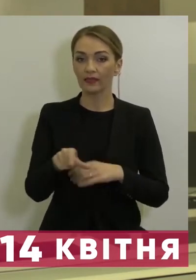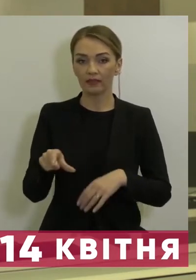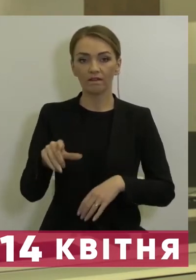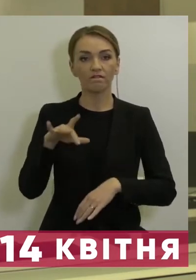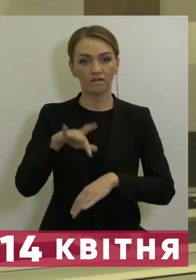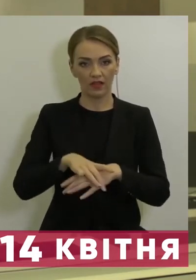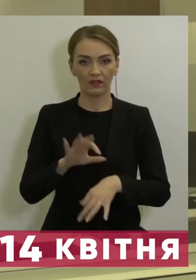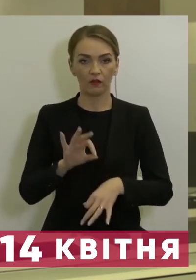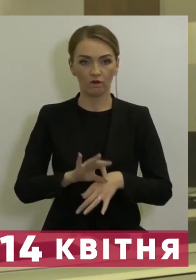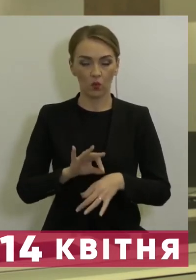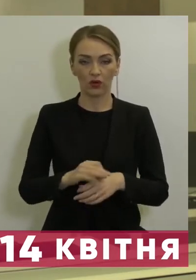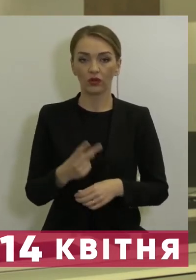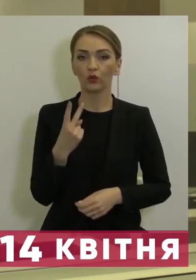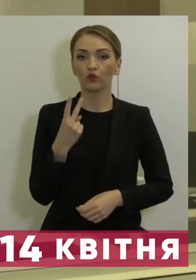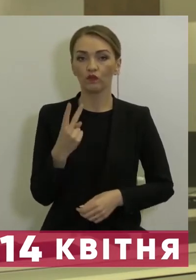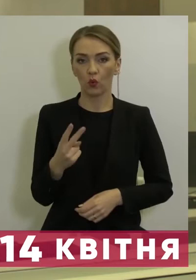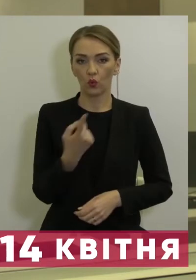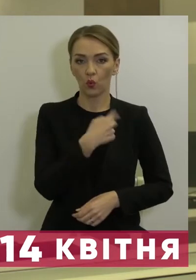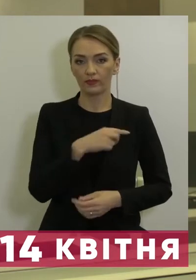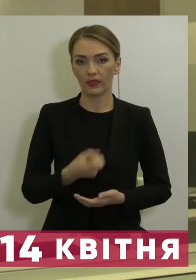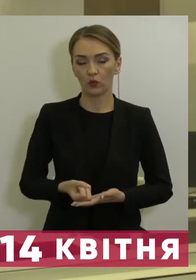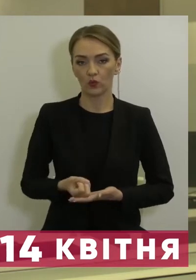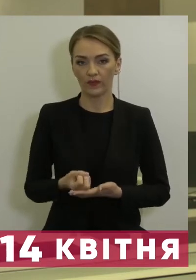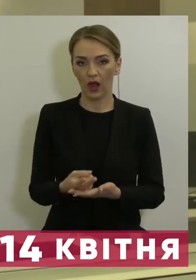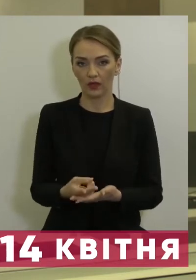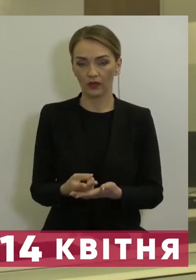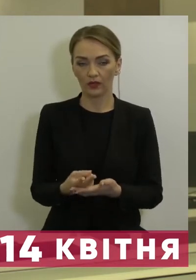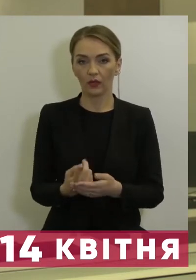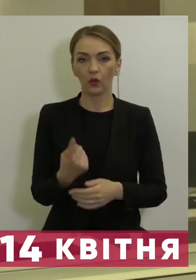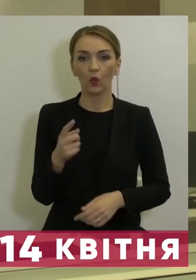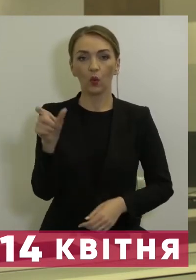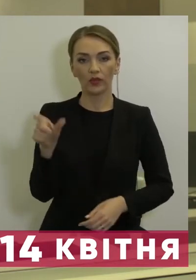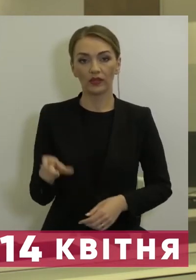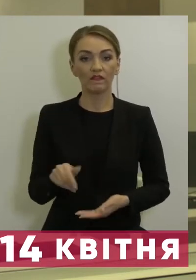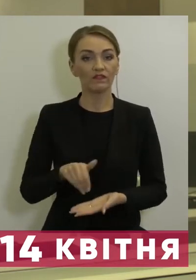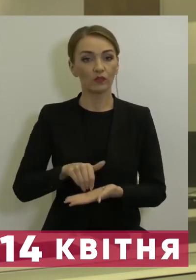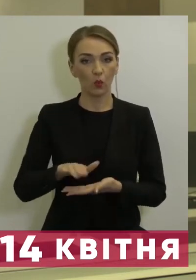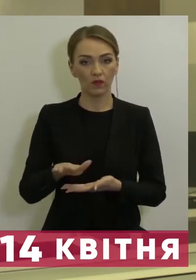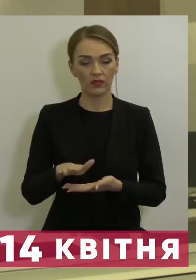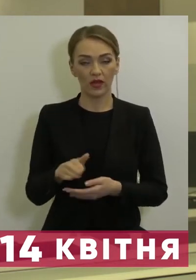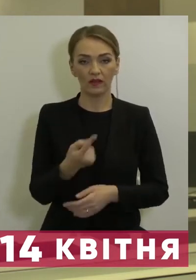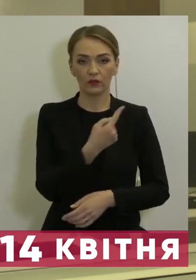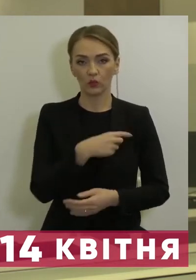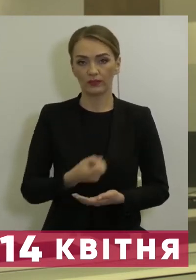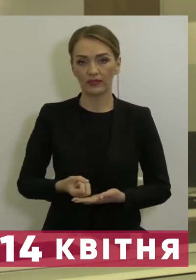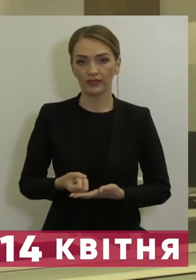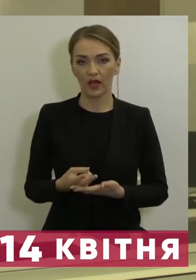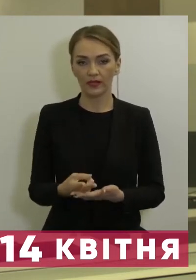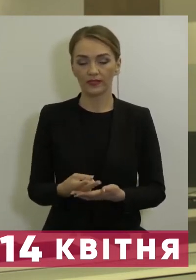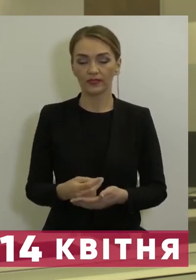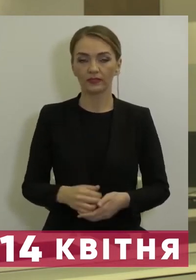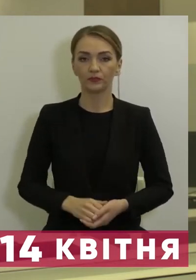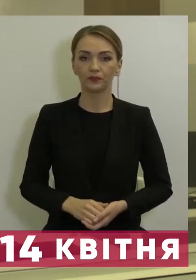виявили хворих. 2 госпіталізували. 1 відмовився від госпіталізації.